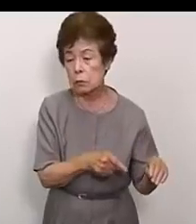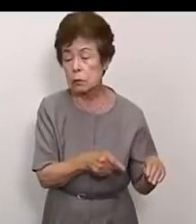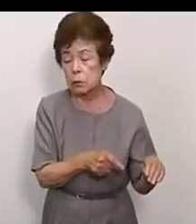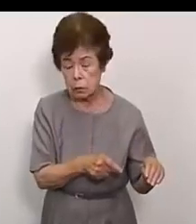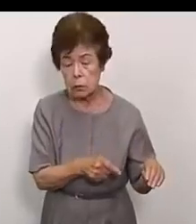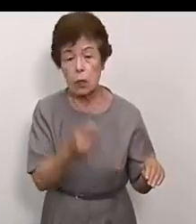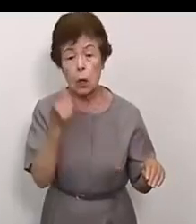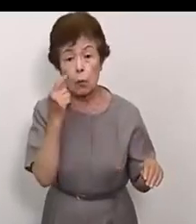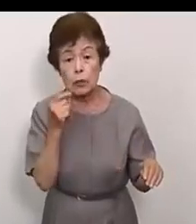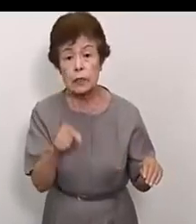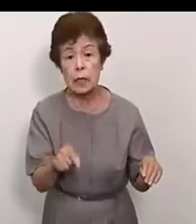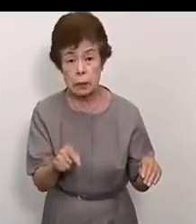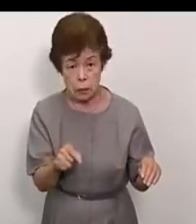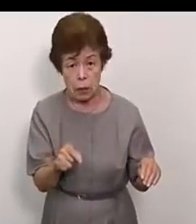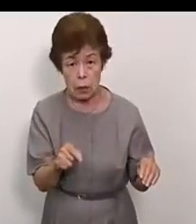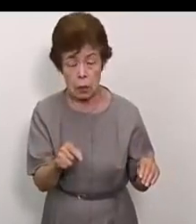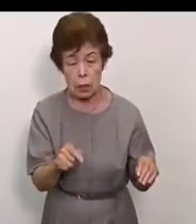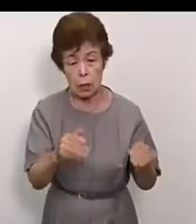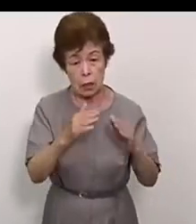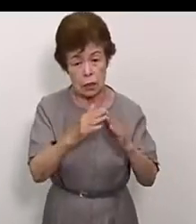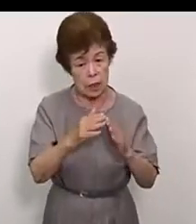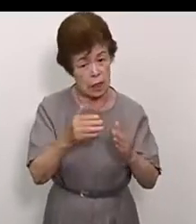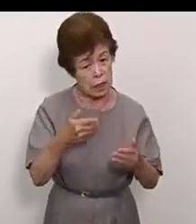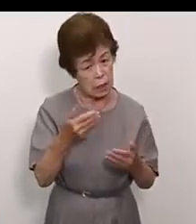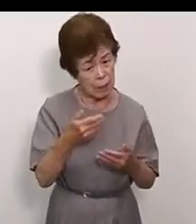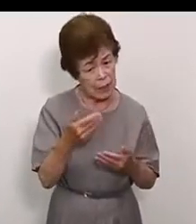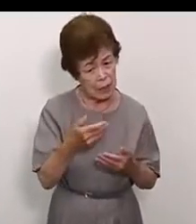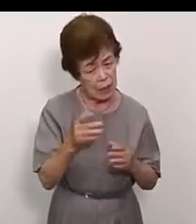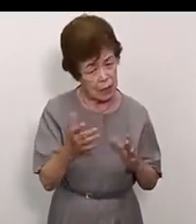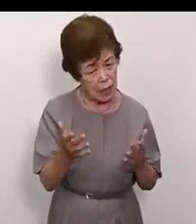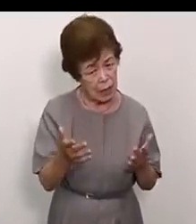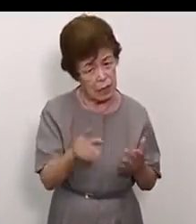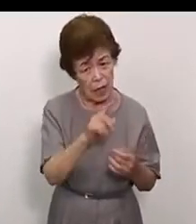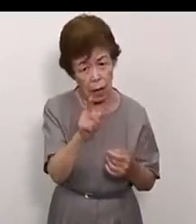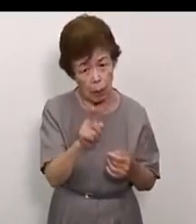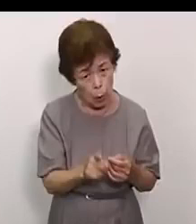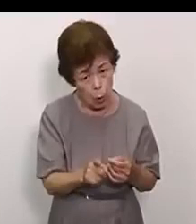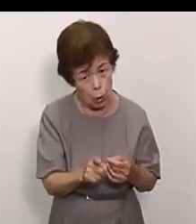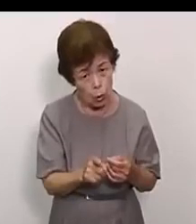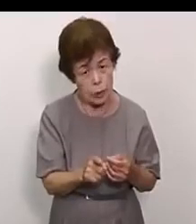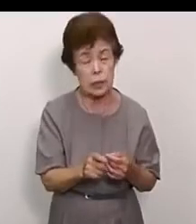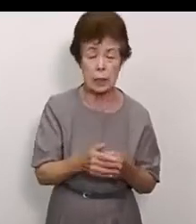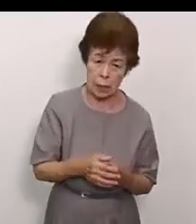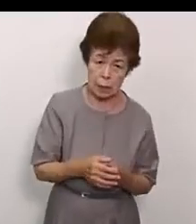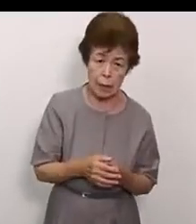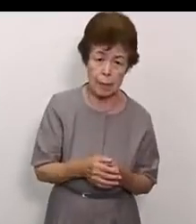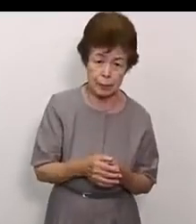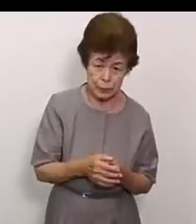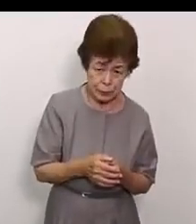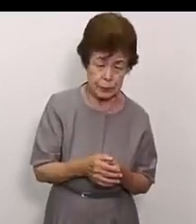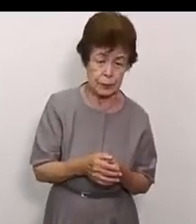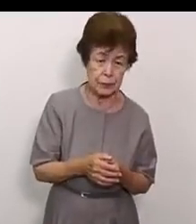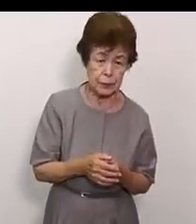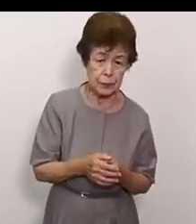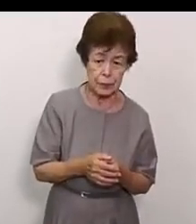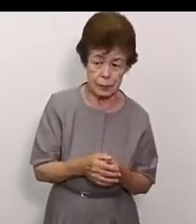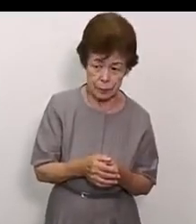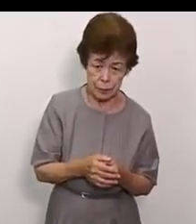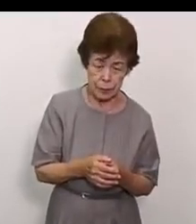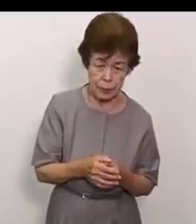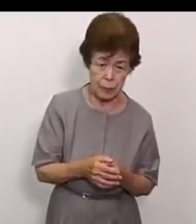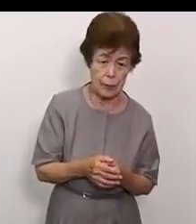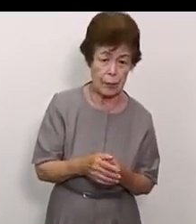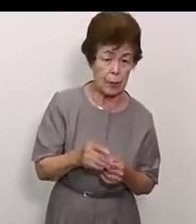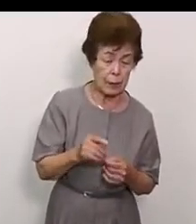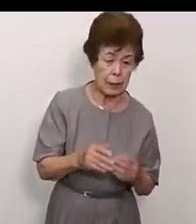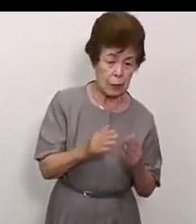してうちで食べてないかもしれない、そこまでちょっとその子の自宅まで追いかけることはできなか